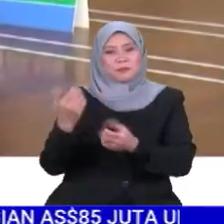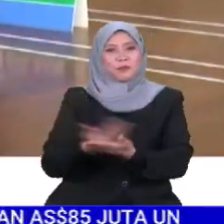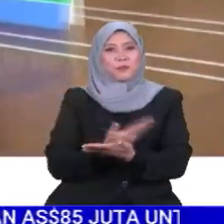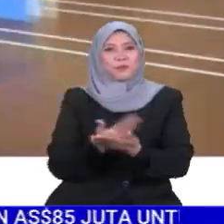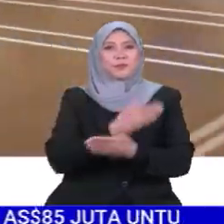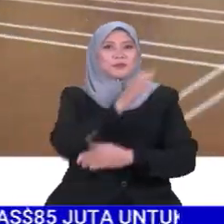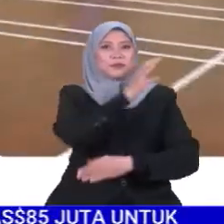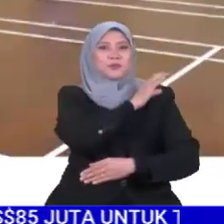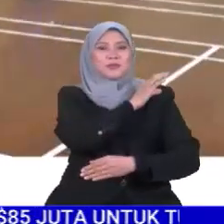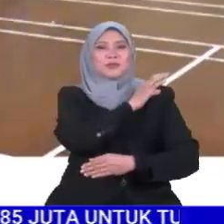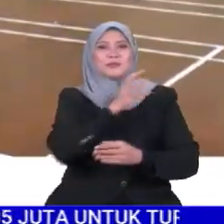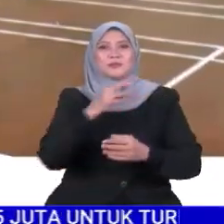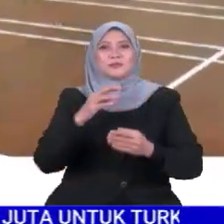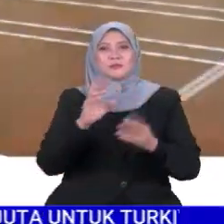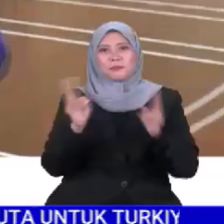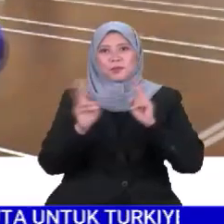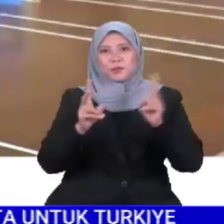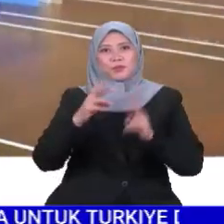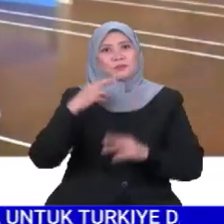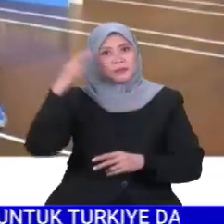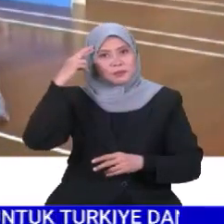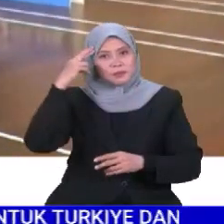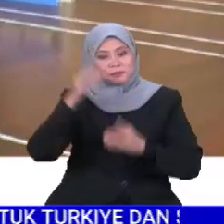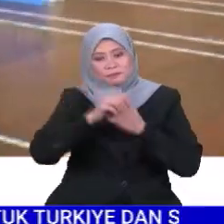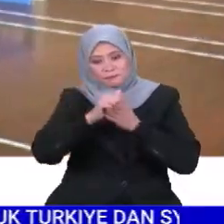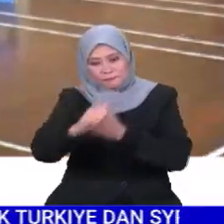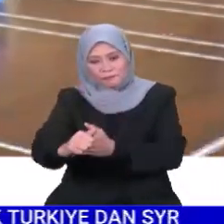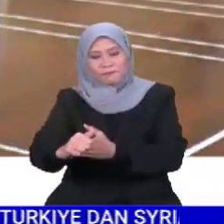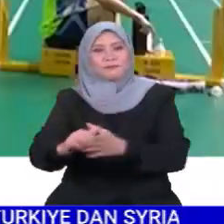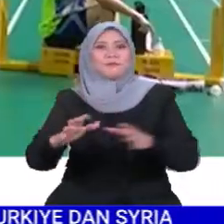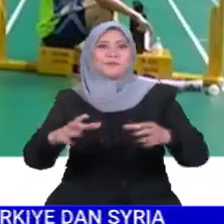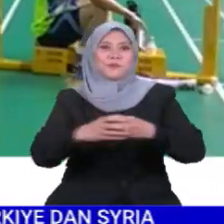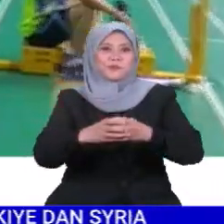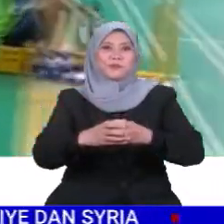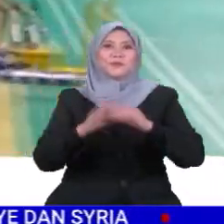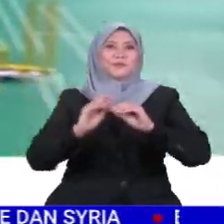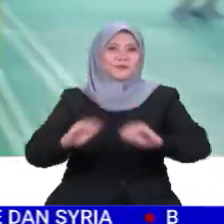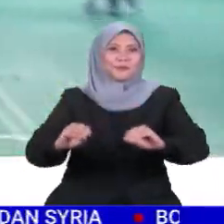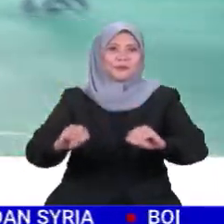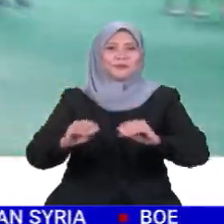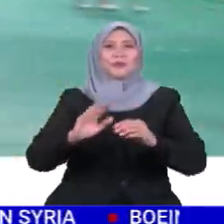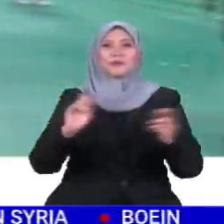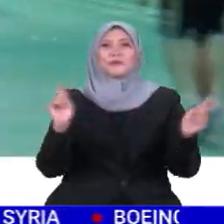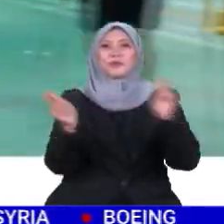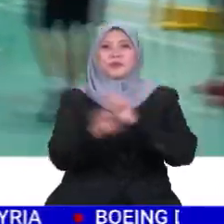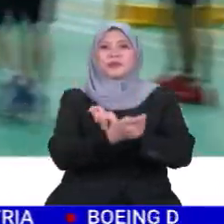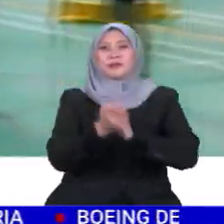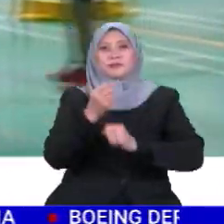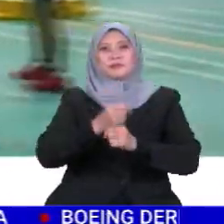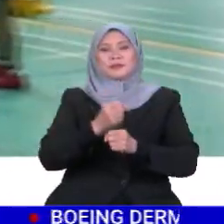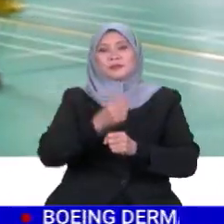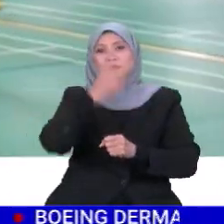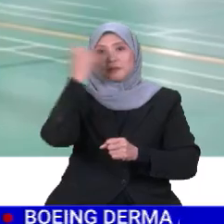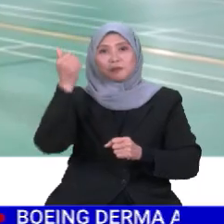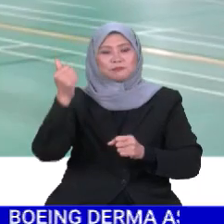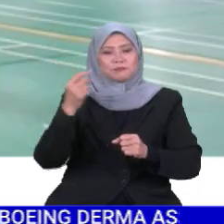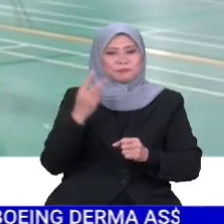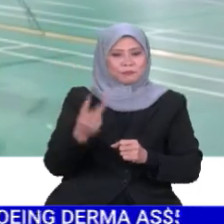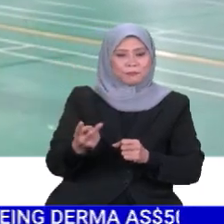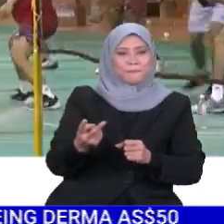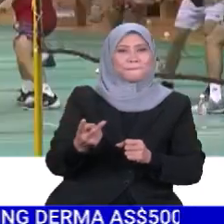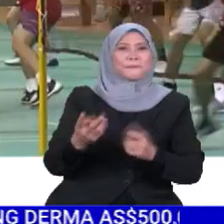pengarah kejurulatihan beregu remaja bagi membimbing pemain dari kelompok tersebut. Keputusan pertukaran jawatan itu dibuat susulan